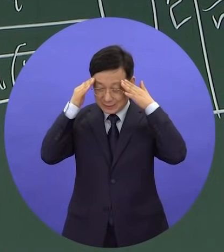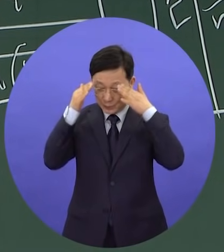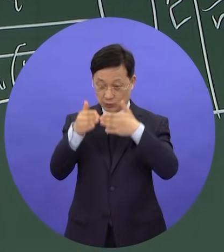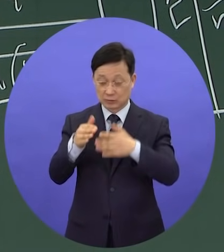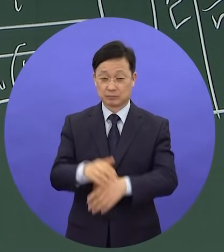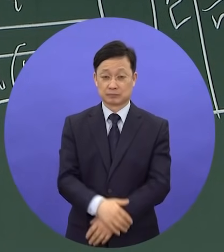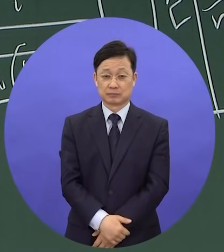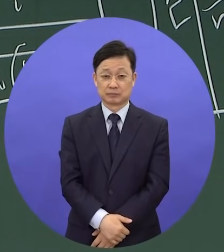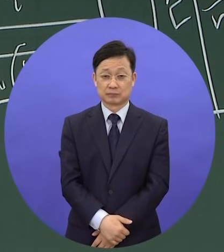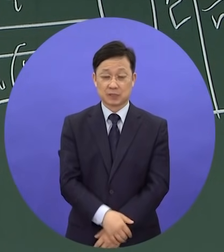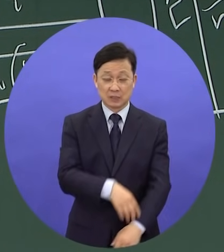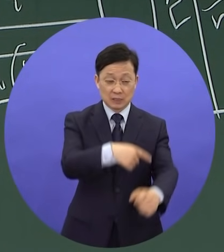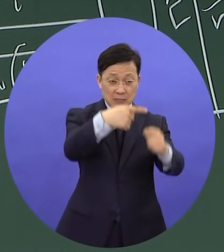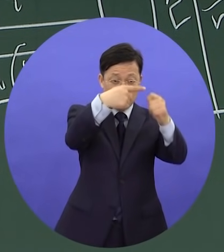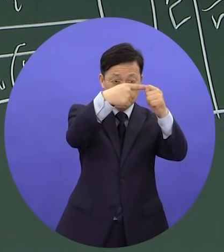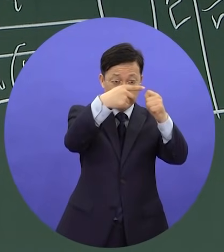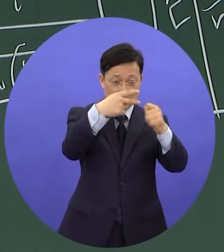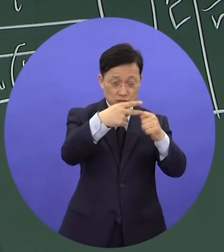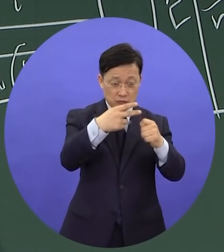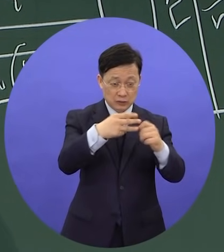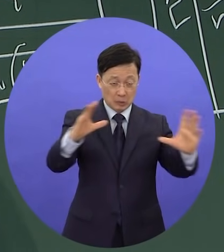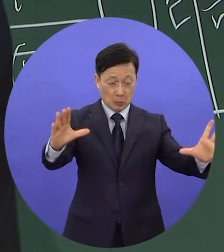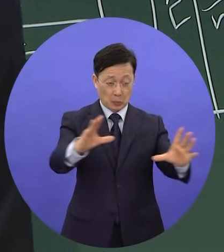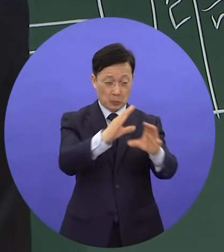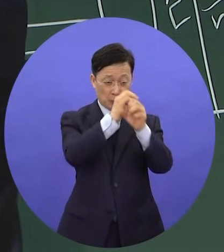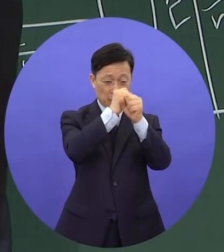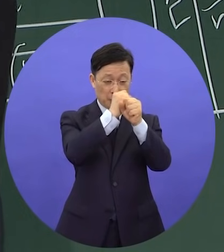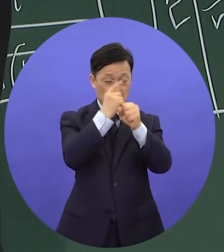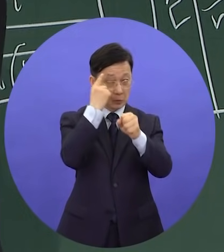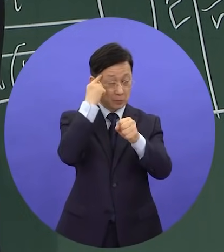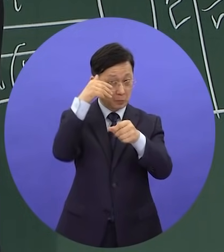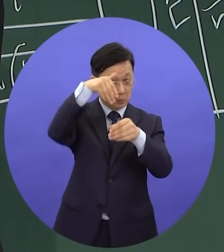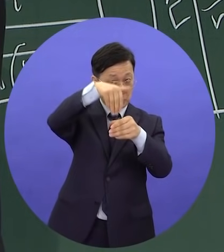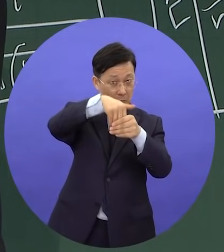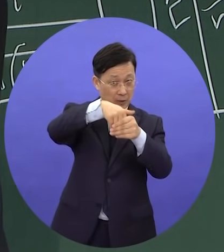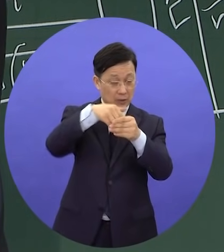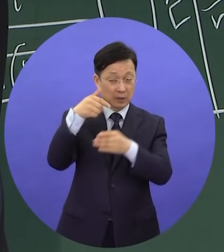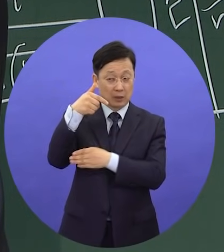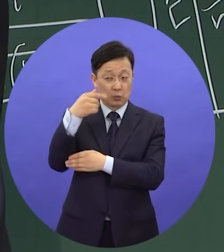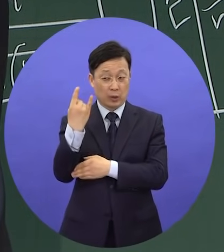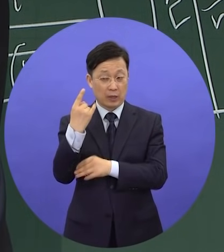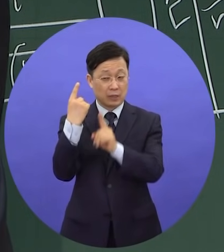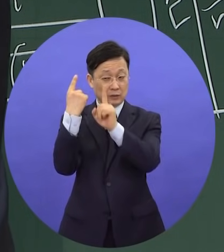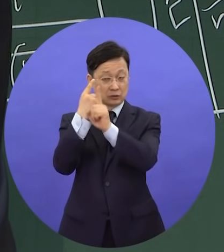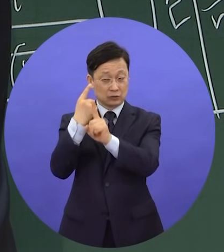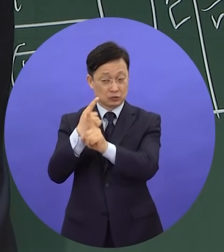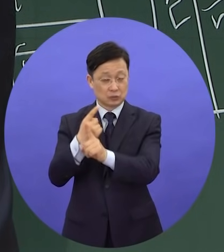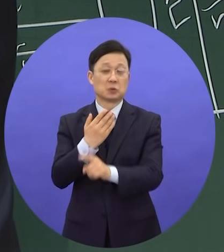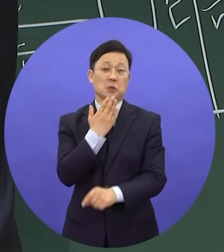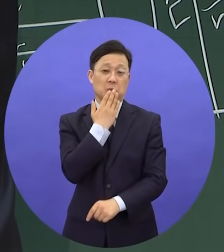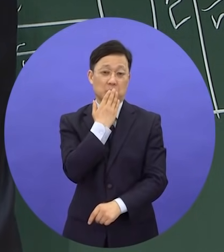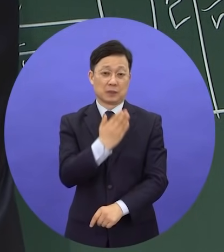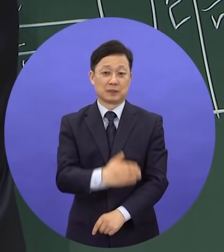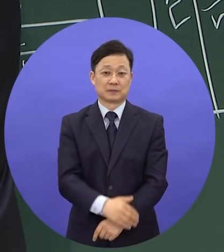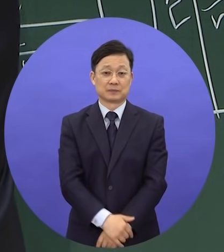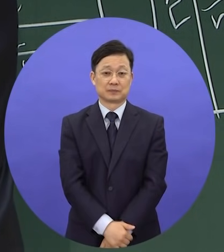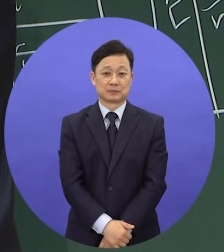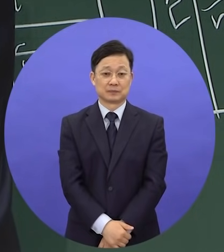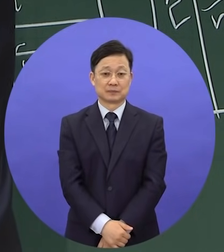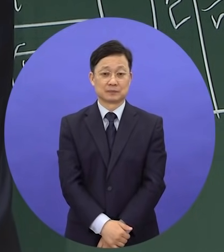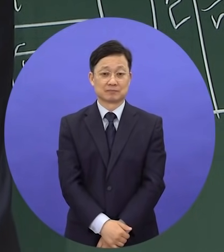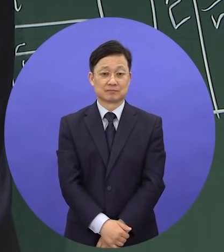여러분의 뇌를 완전히 치유. It completely heals your brain. 그 뒤로 들어갑니까? And then afterwards,